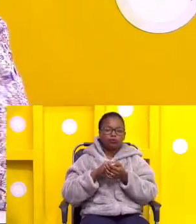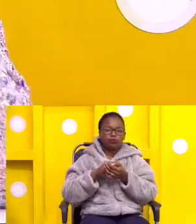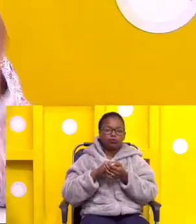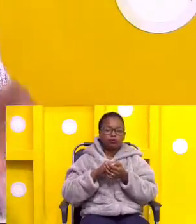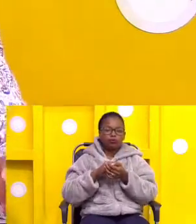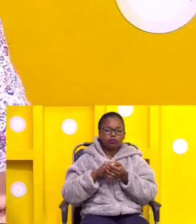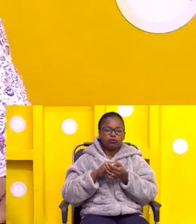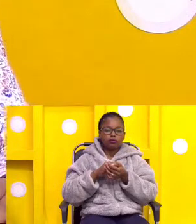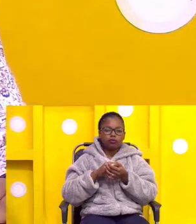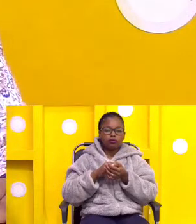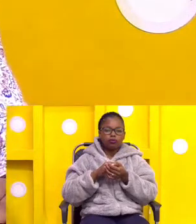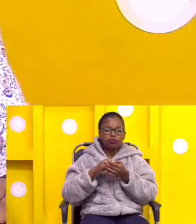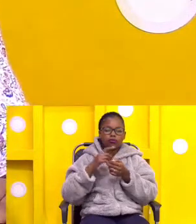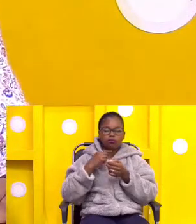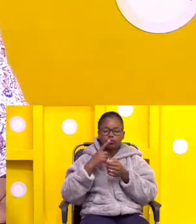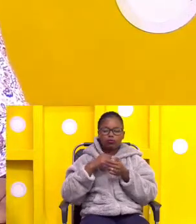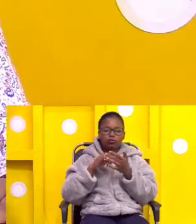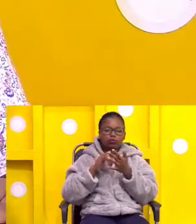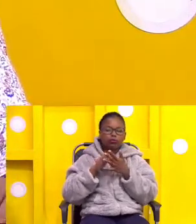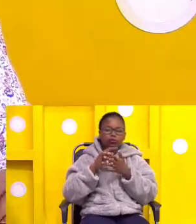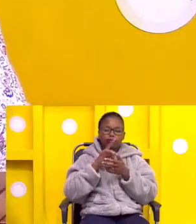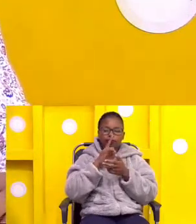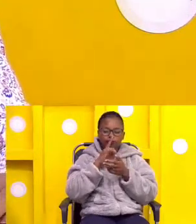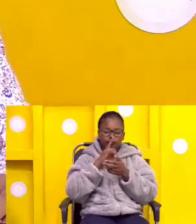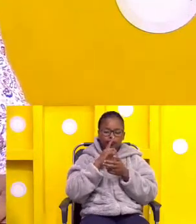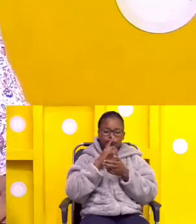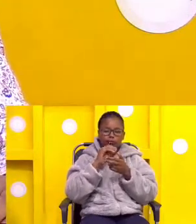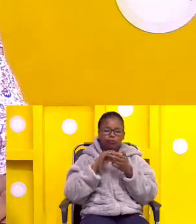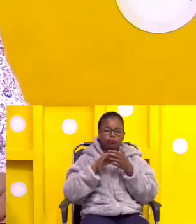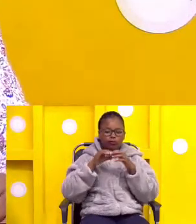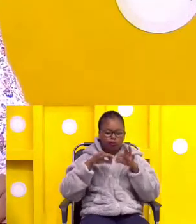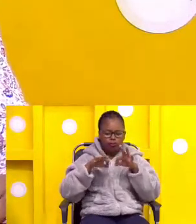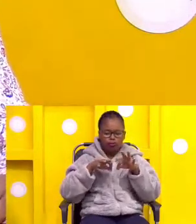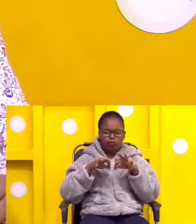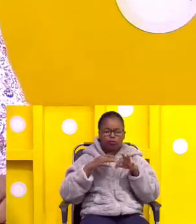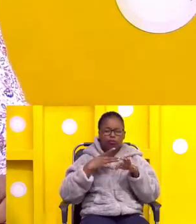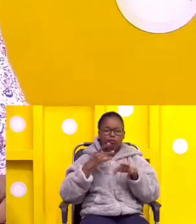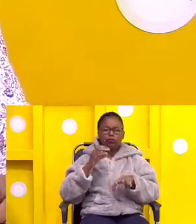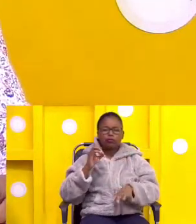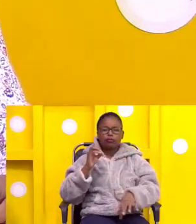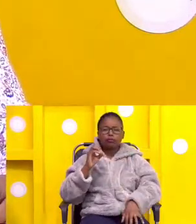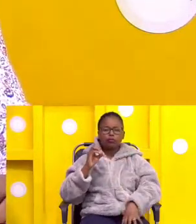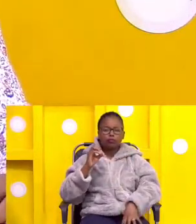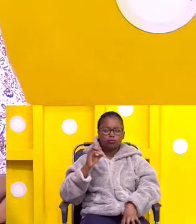na mumo kunyo thie thuire mwanereri